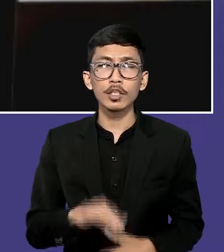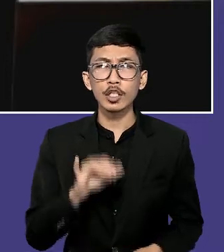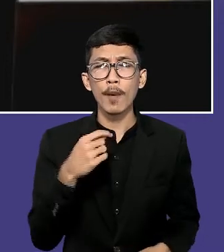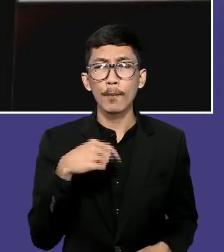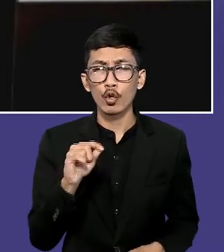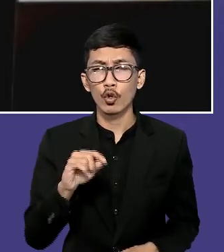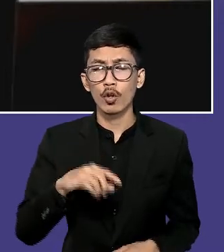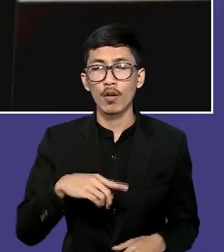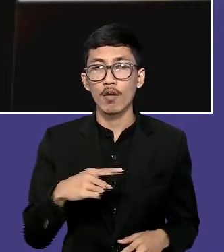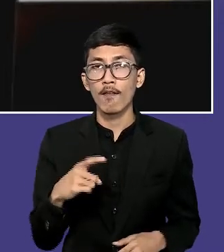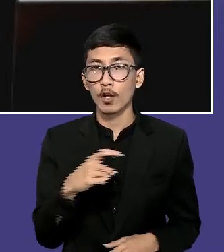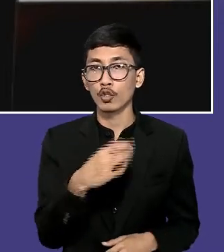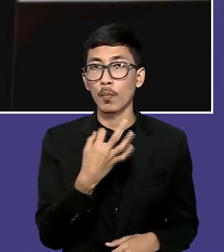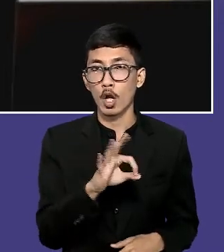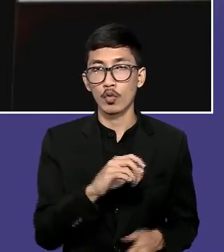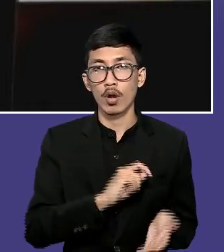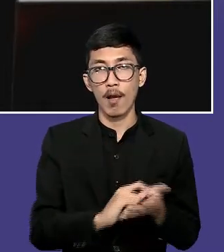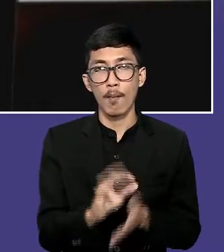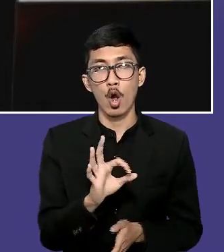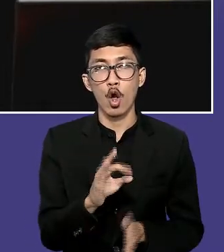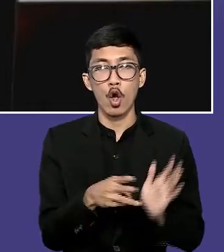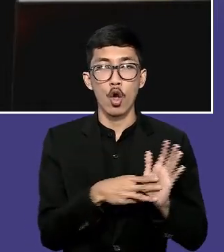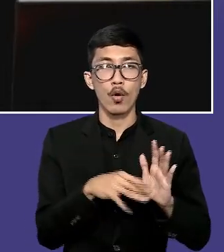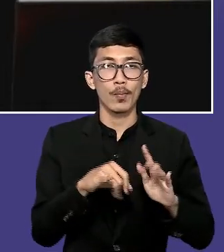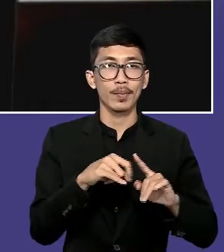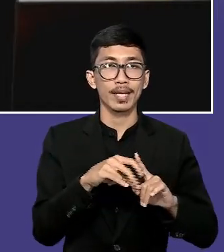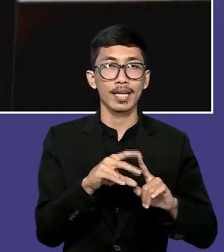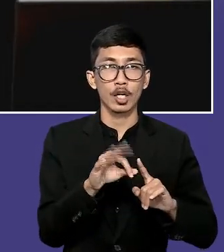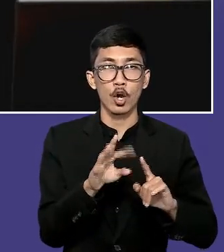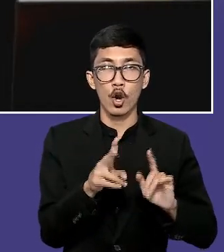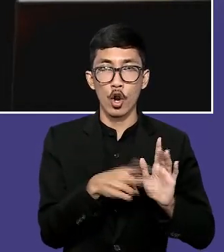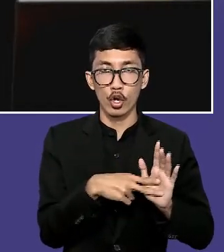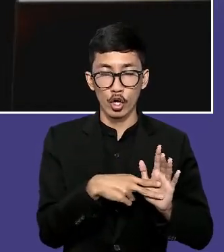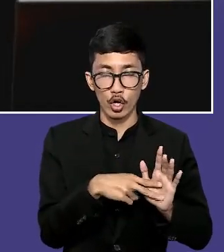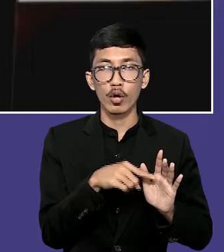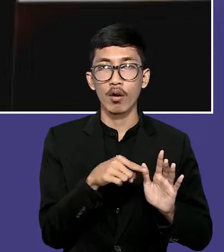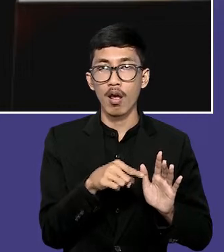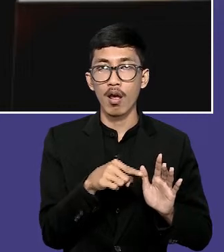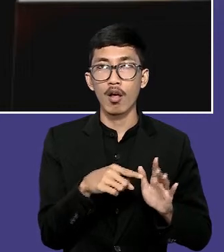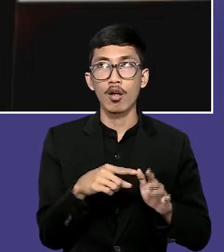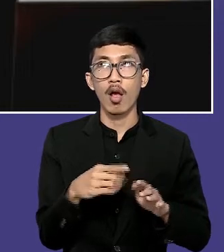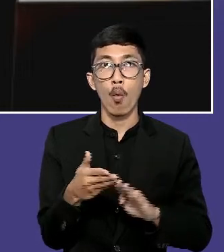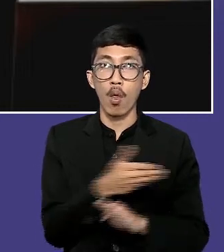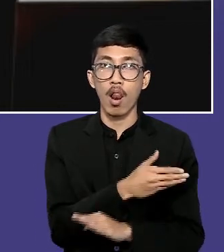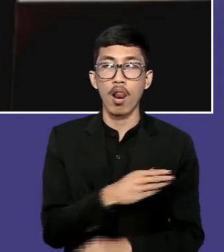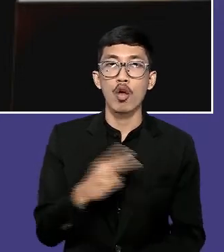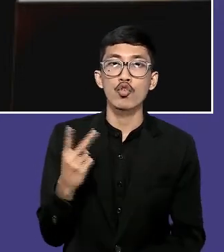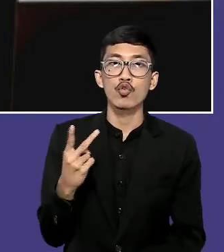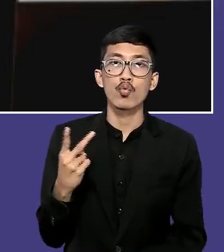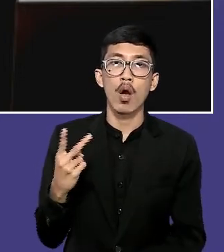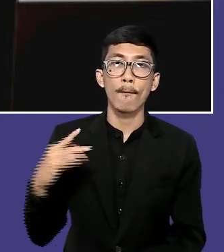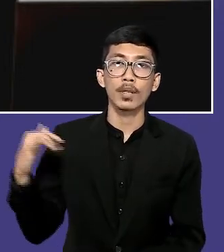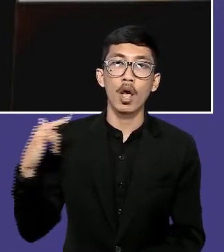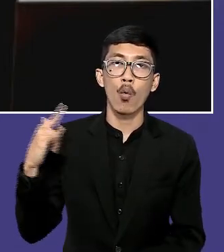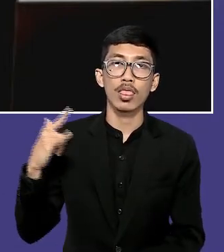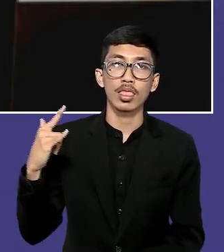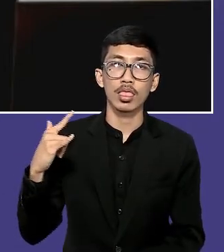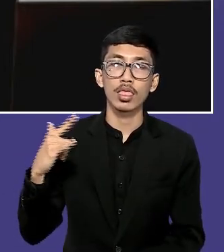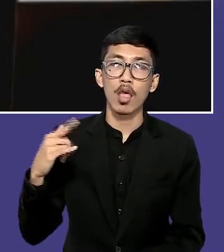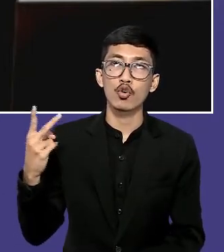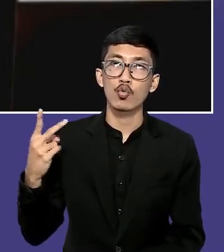jadi pertama itu ada ada dua pesawat yang dari Afrika dari